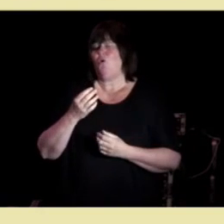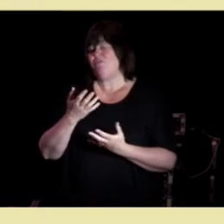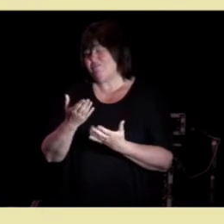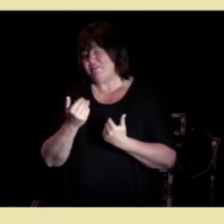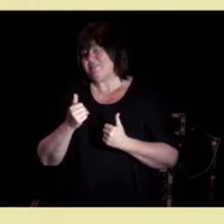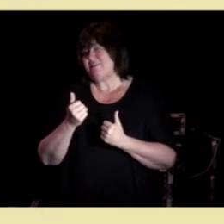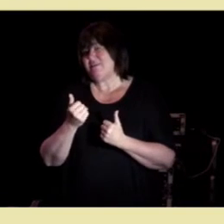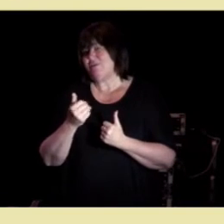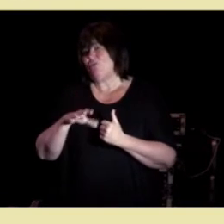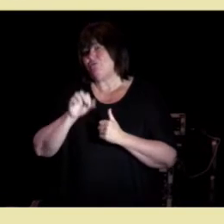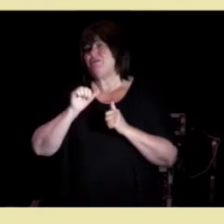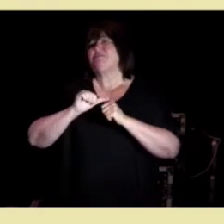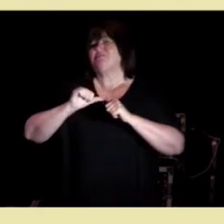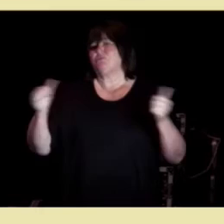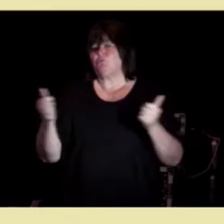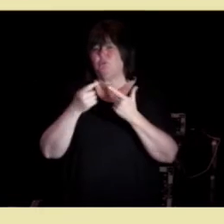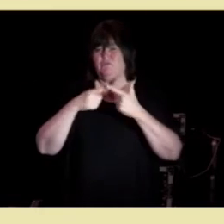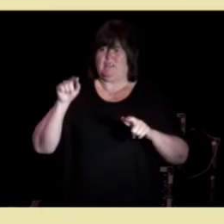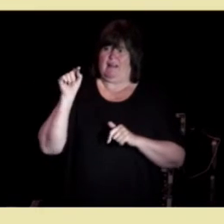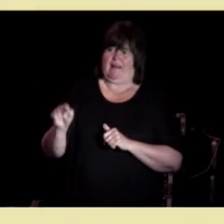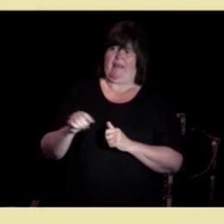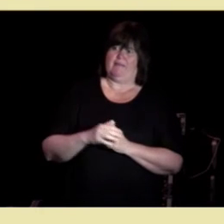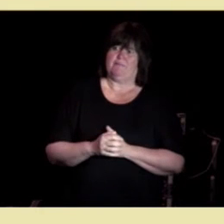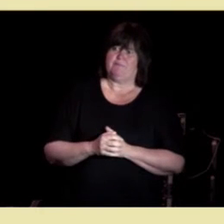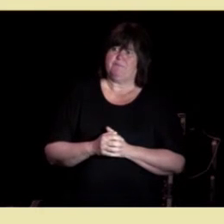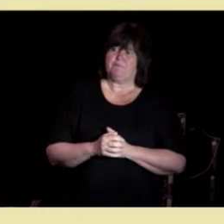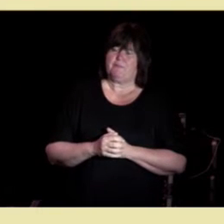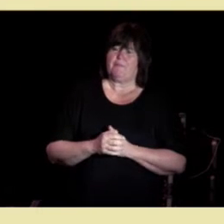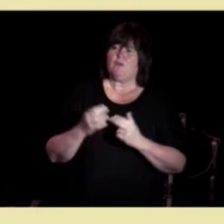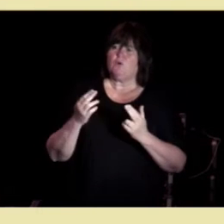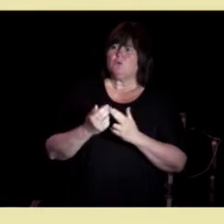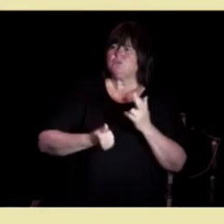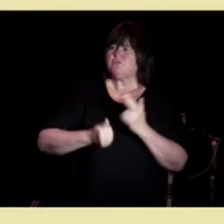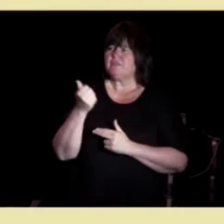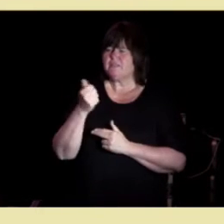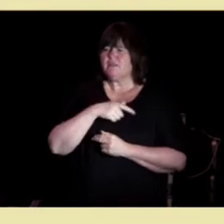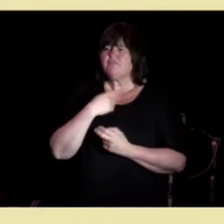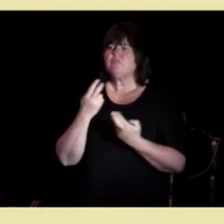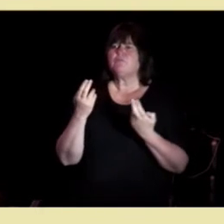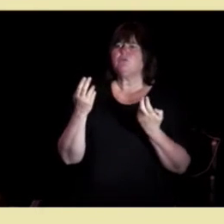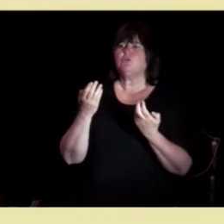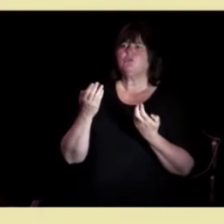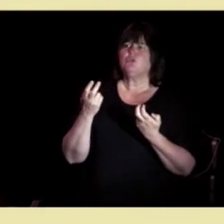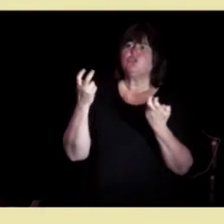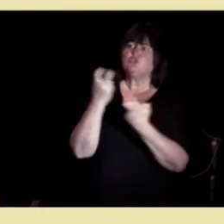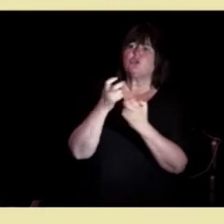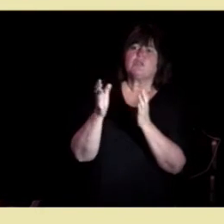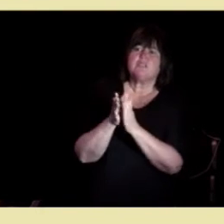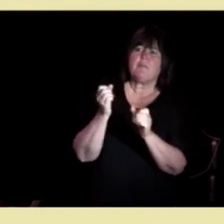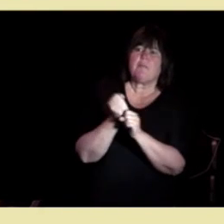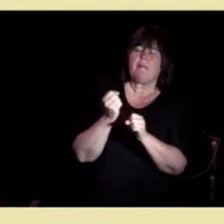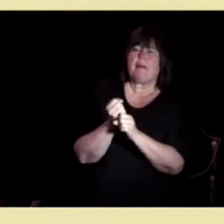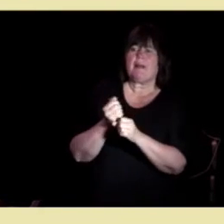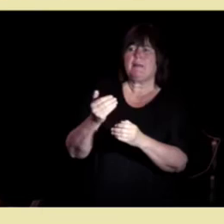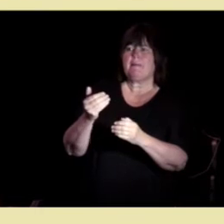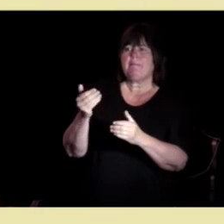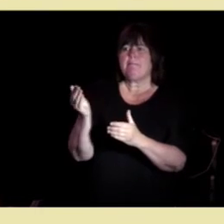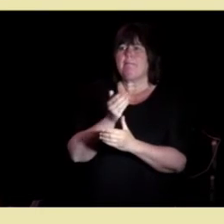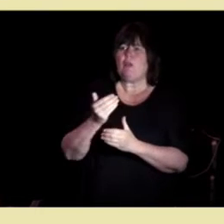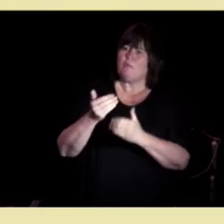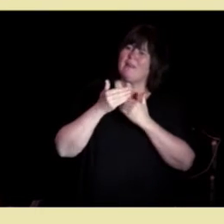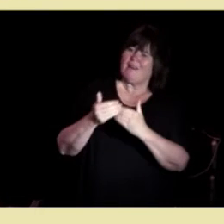Veldig viktig at på alle områder må vi søke samarbeid mellom relevante fagfolk som